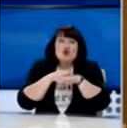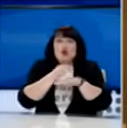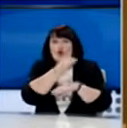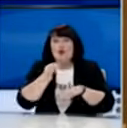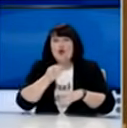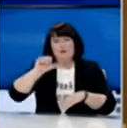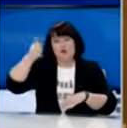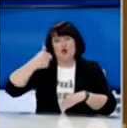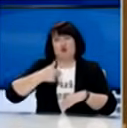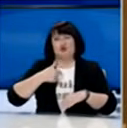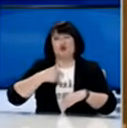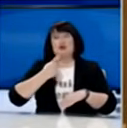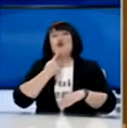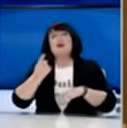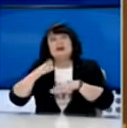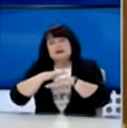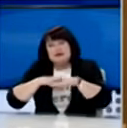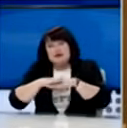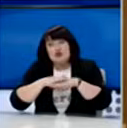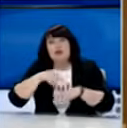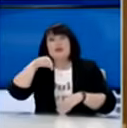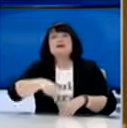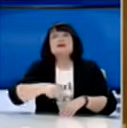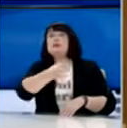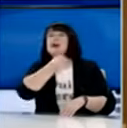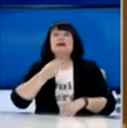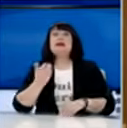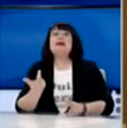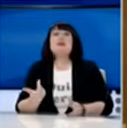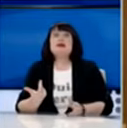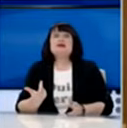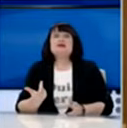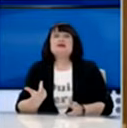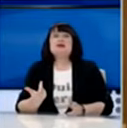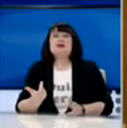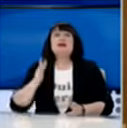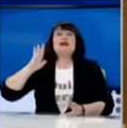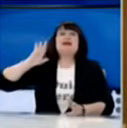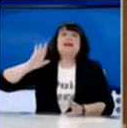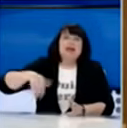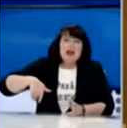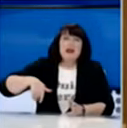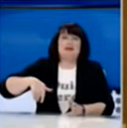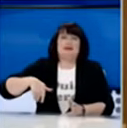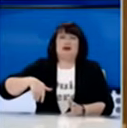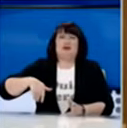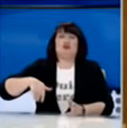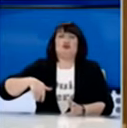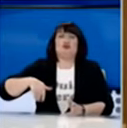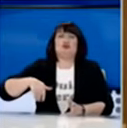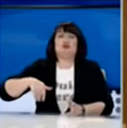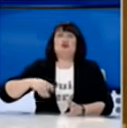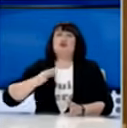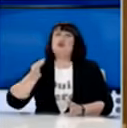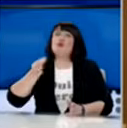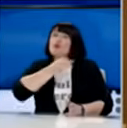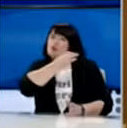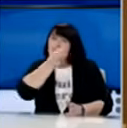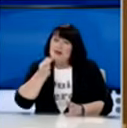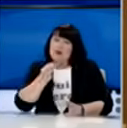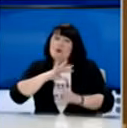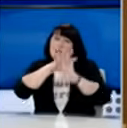εγώ πρώτος». Και σήμερα ξέρετε τι είπατε. Εγώ τελευταίος, θα είμαι ο τελευταίος που θα πω ότι όλα